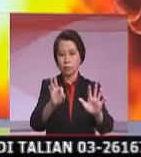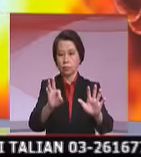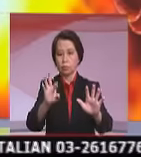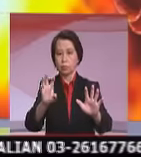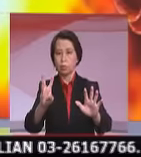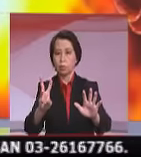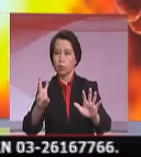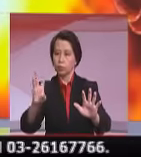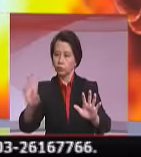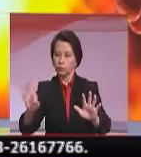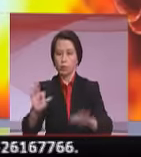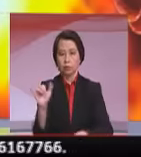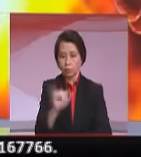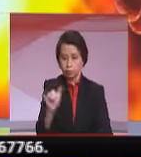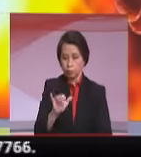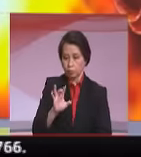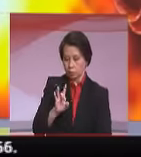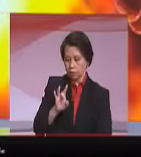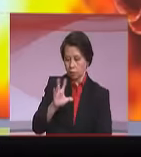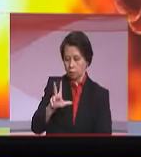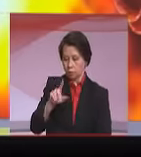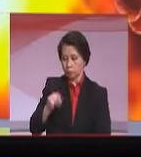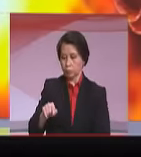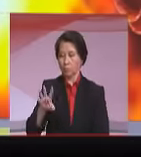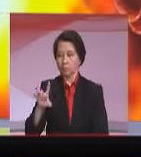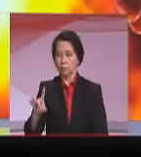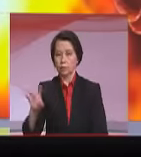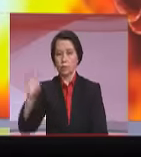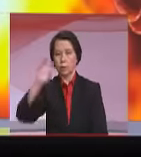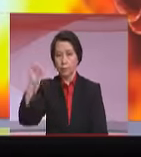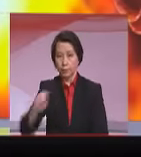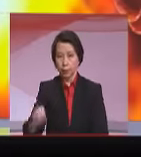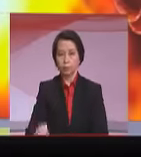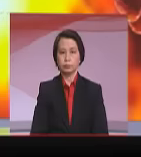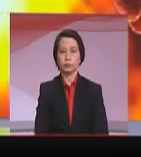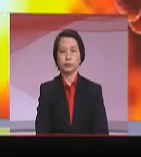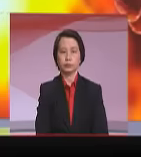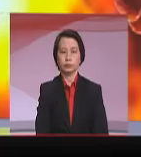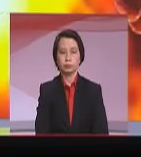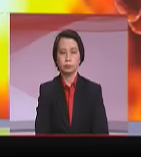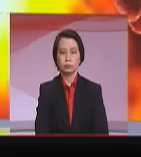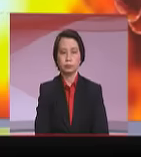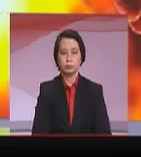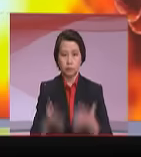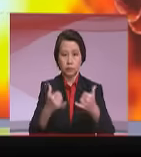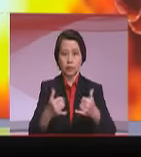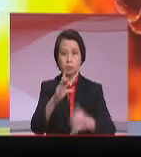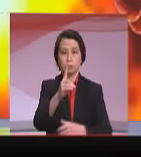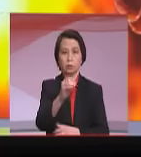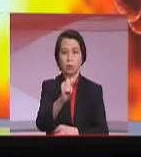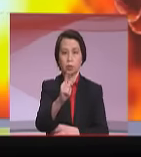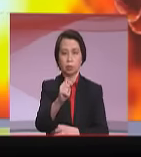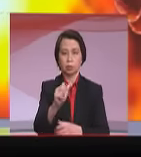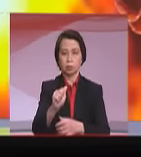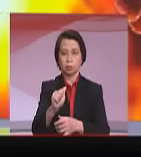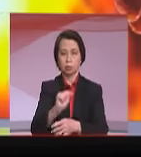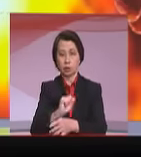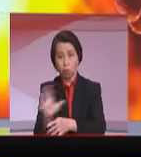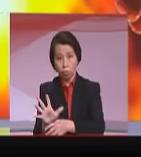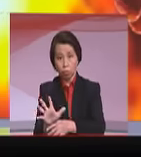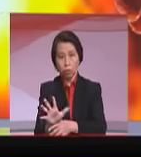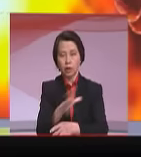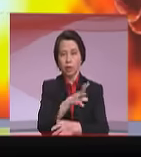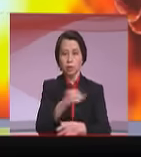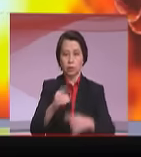56,969 kes, bersamaan 83.8% daripada keseluruhan kes. Berikut data terkini COVID-19